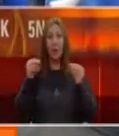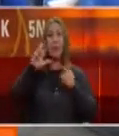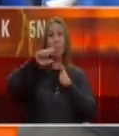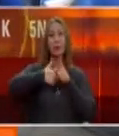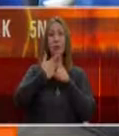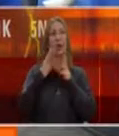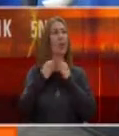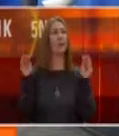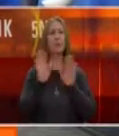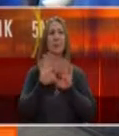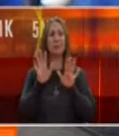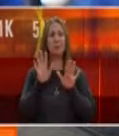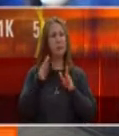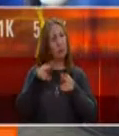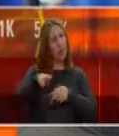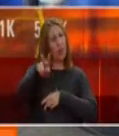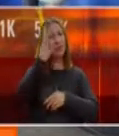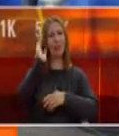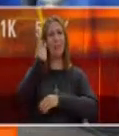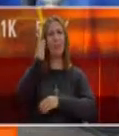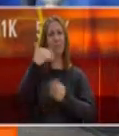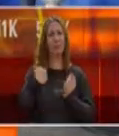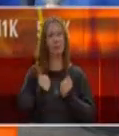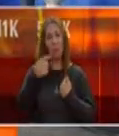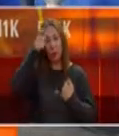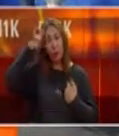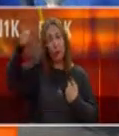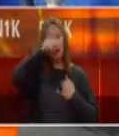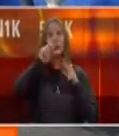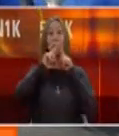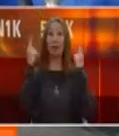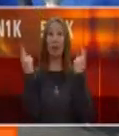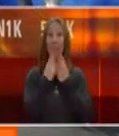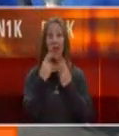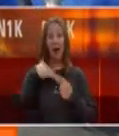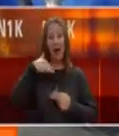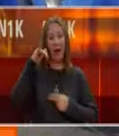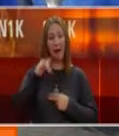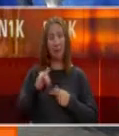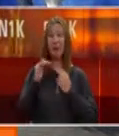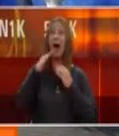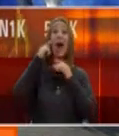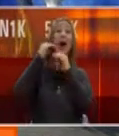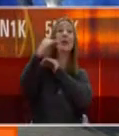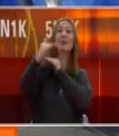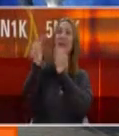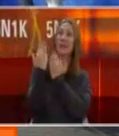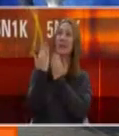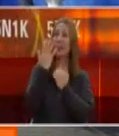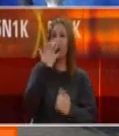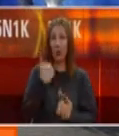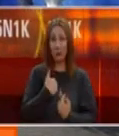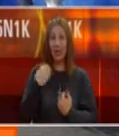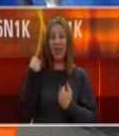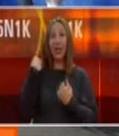projelerimi hiçbir zaman kaybettim. Süpersiniz. Yola devam ediyoruz. Türkiye'den ve dünyadan, halkımızdan da destek bekliyoruz. Çok teşekkür ederim. Özellikle